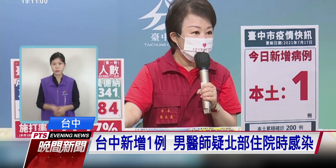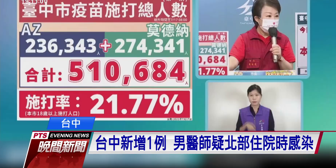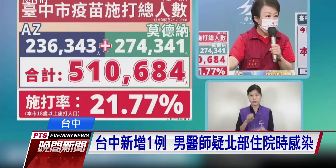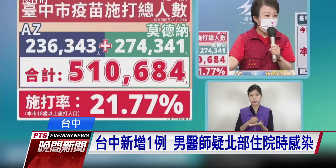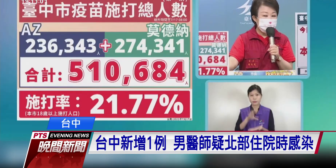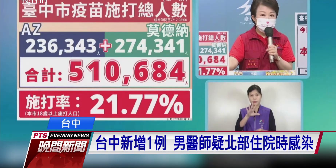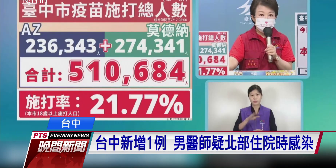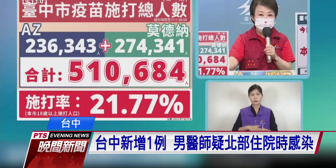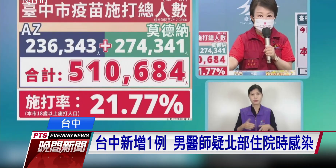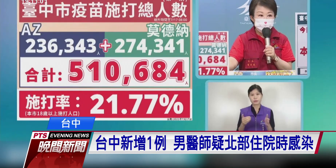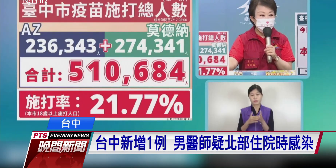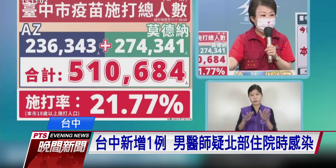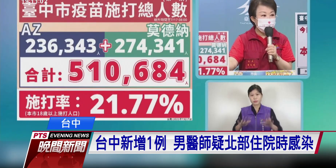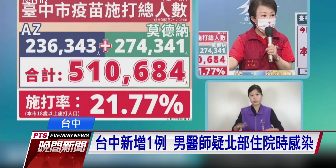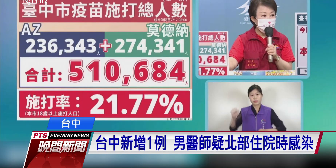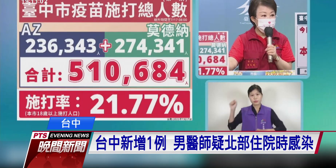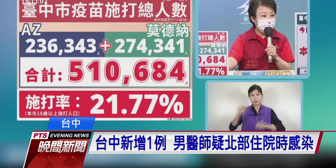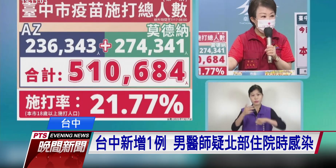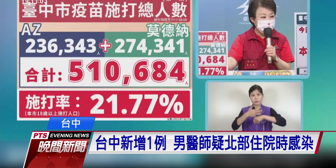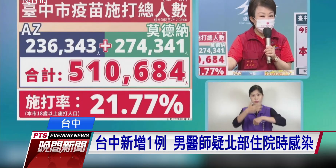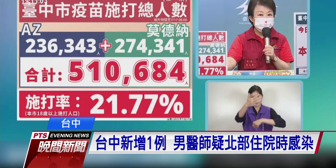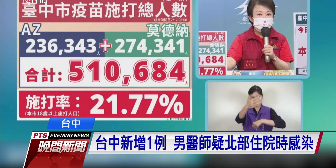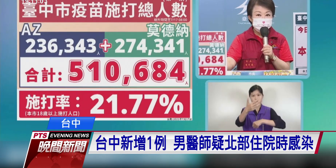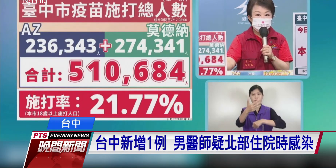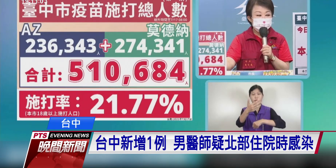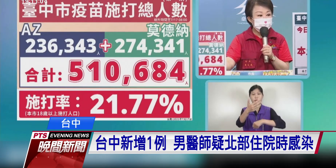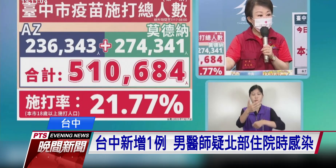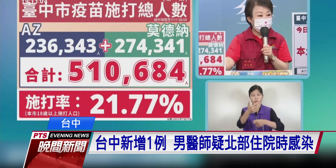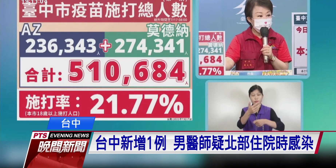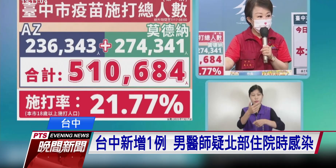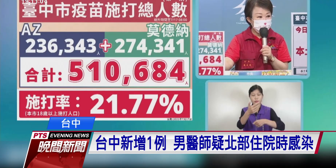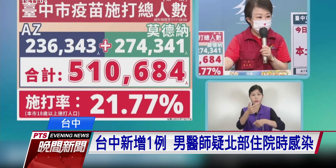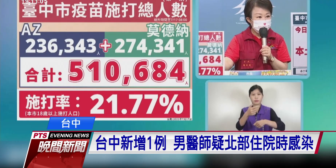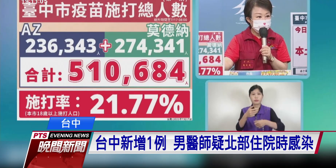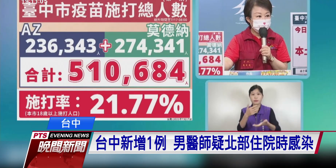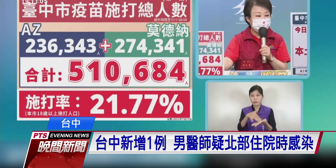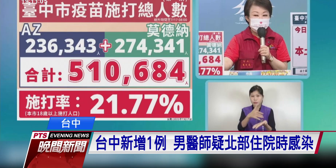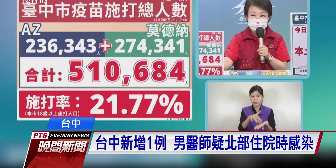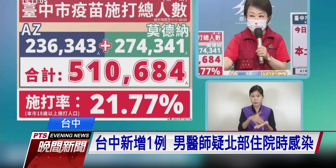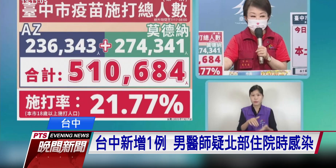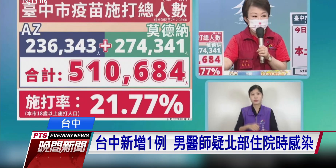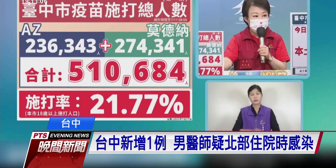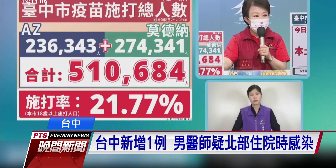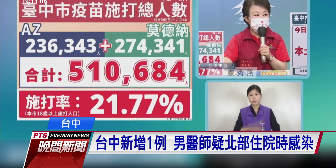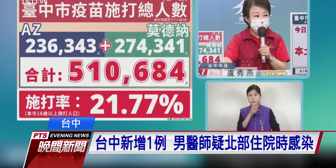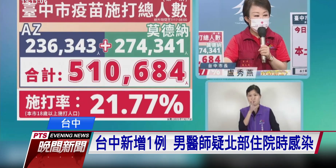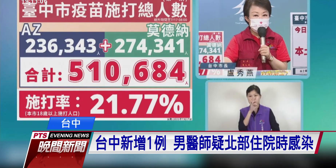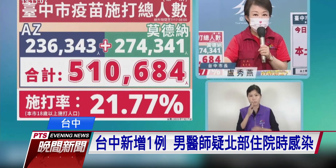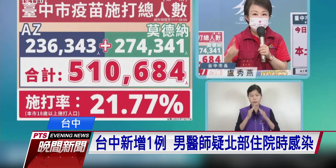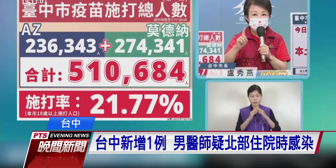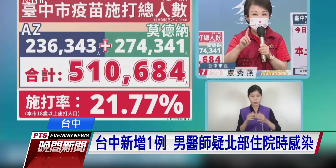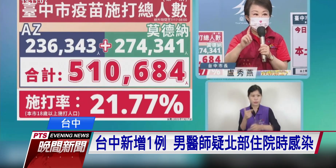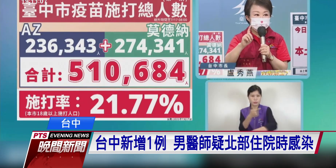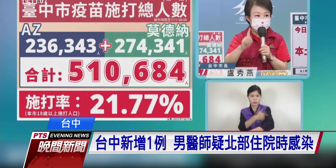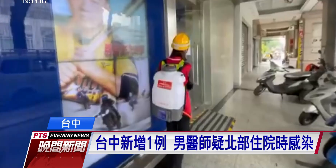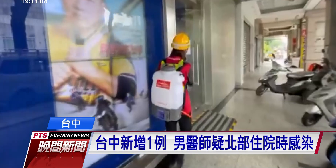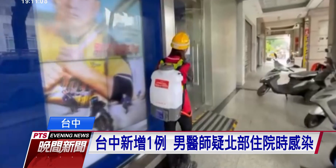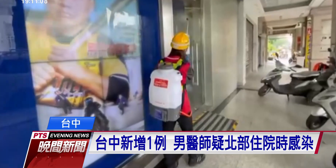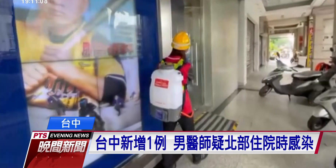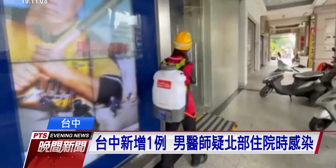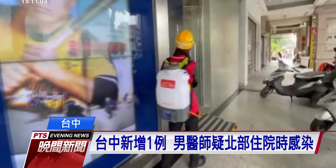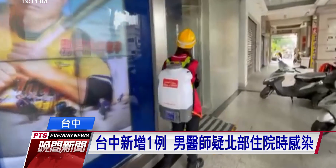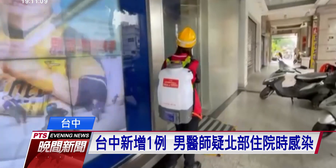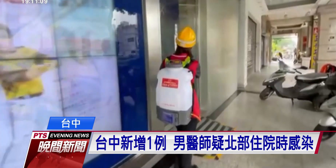院治疗，却因为上月29号所住的同个楼层出现了确诊个案，院方清空病房回到台